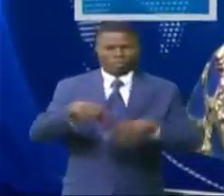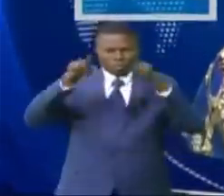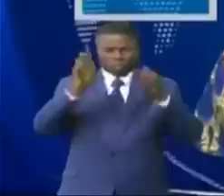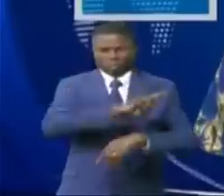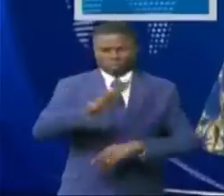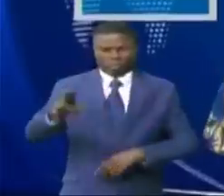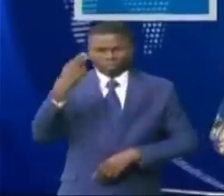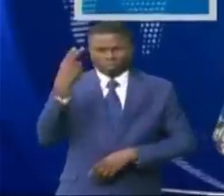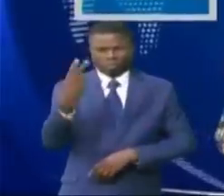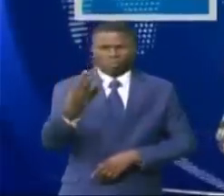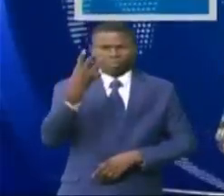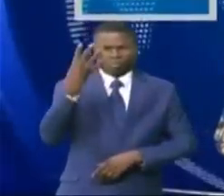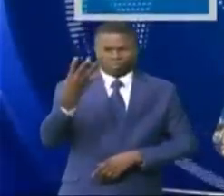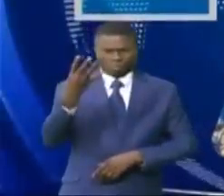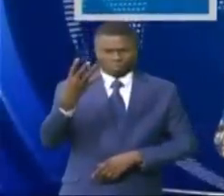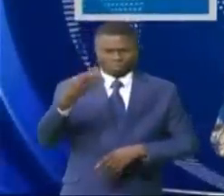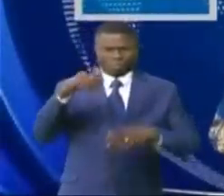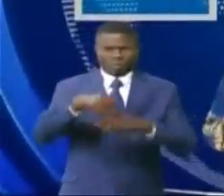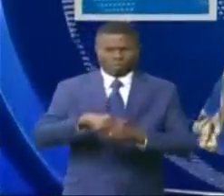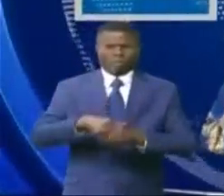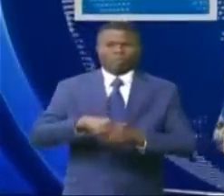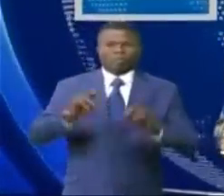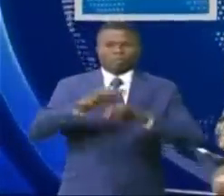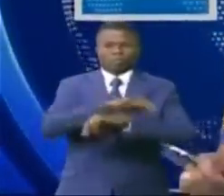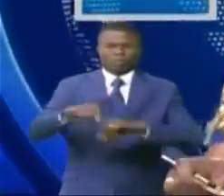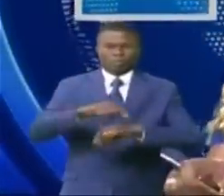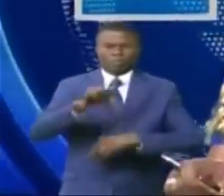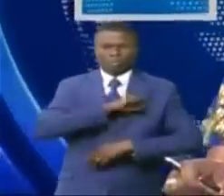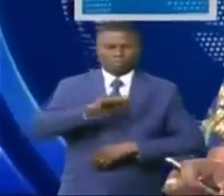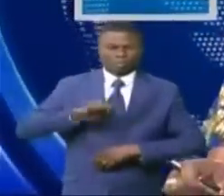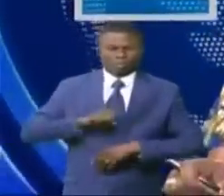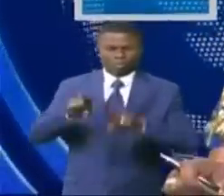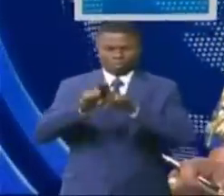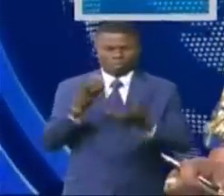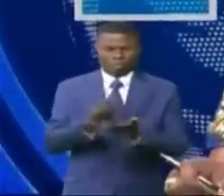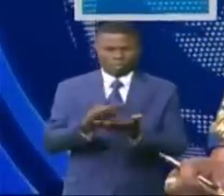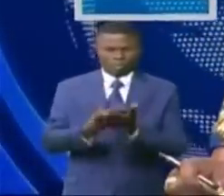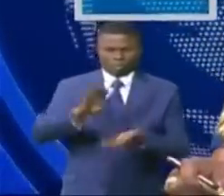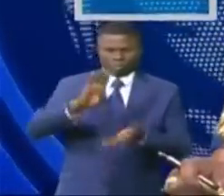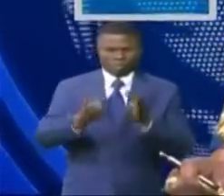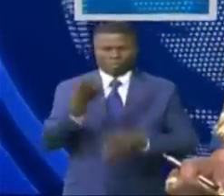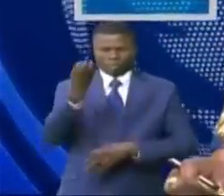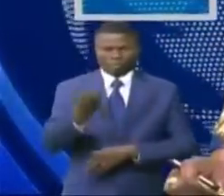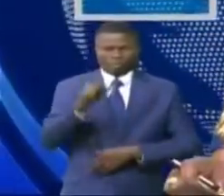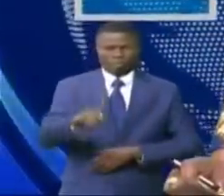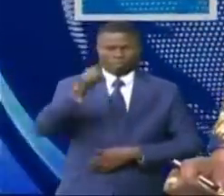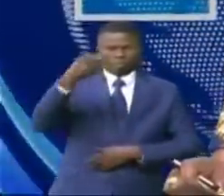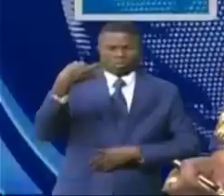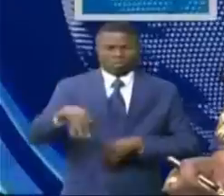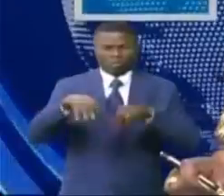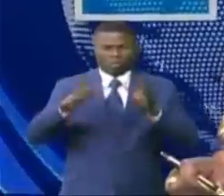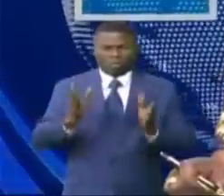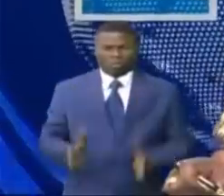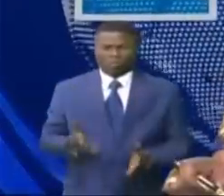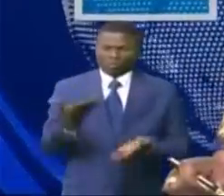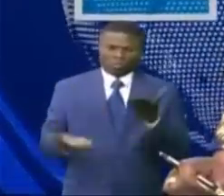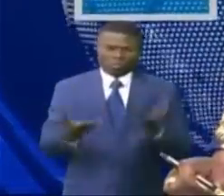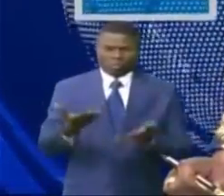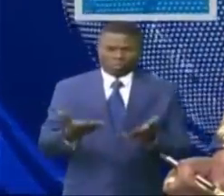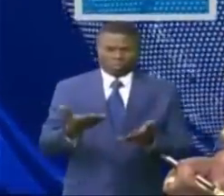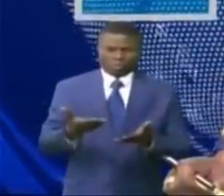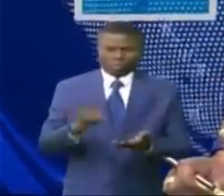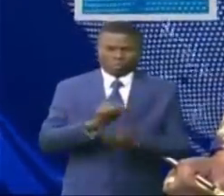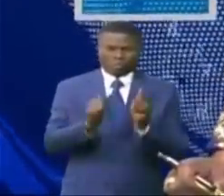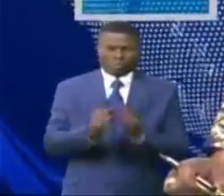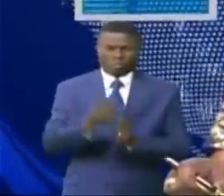au bureau des 7 chambres législatives, budget qui s'élève à 40 milliards de francs congolais, soit un accroissement